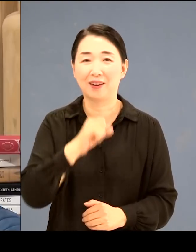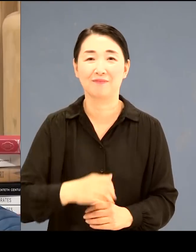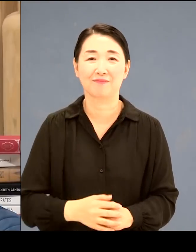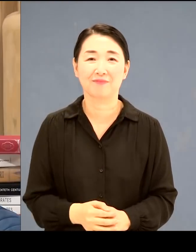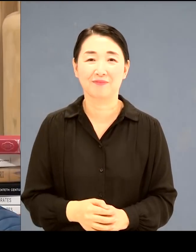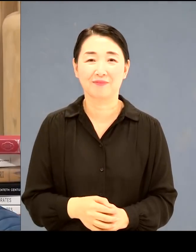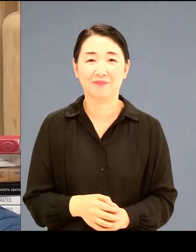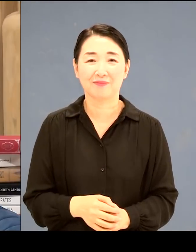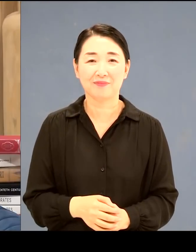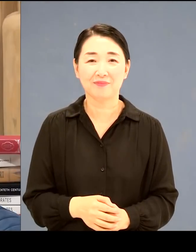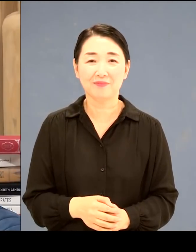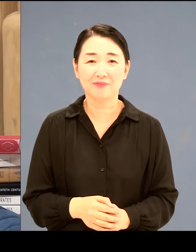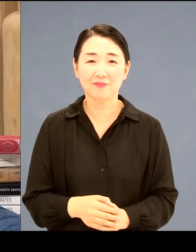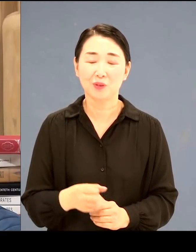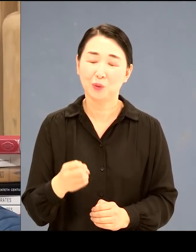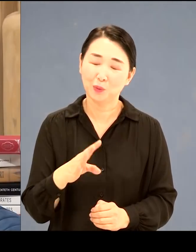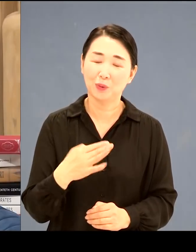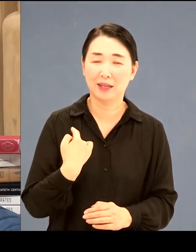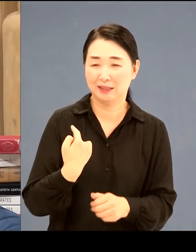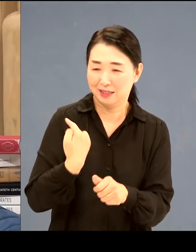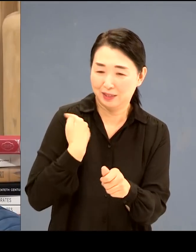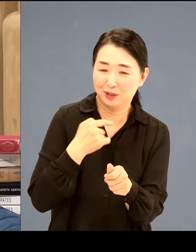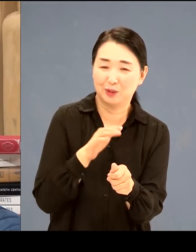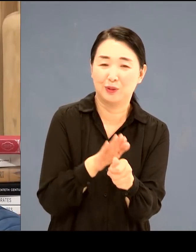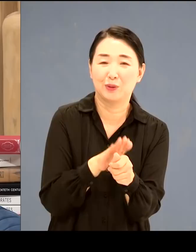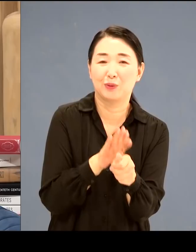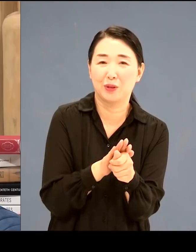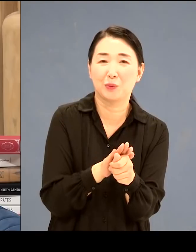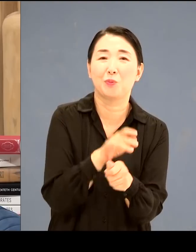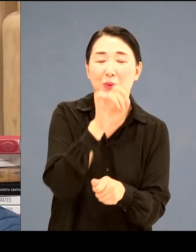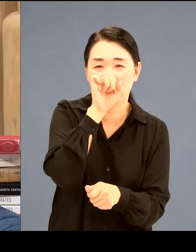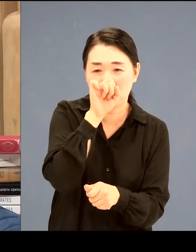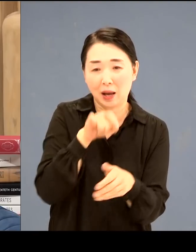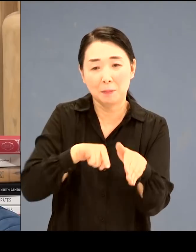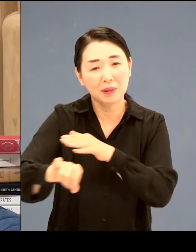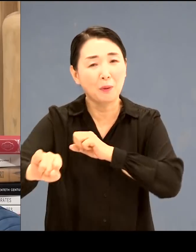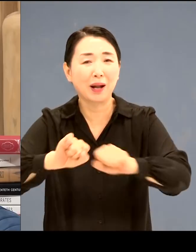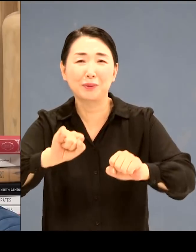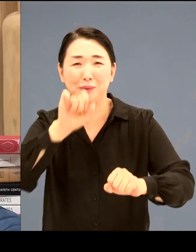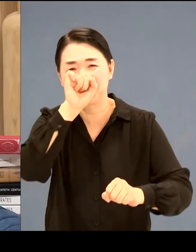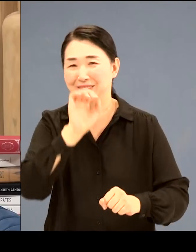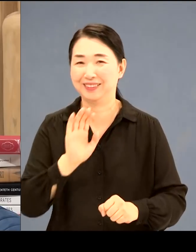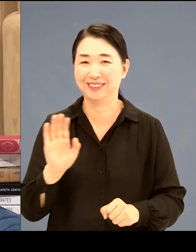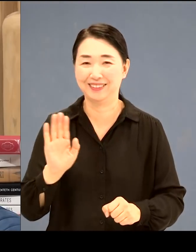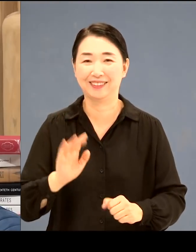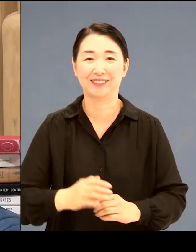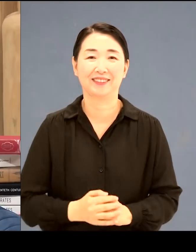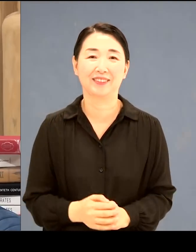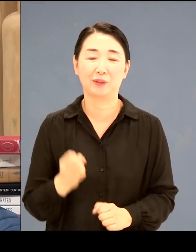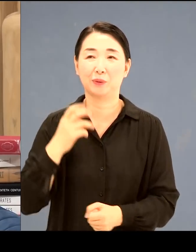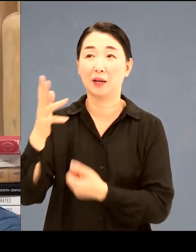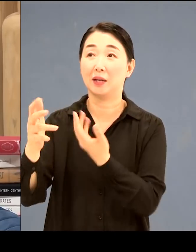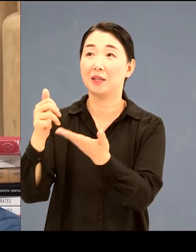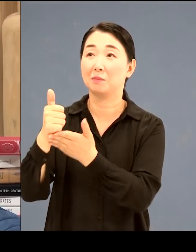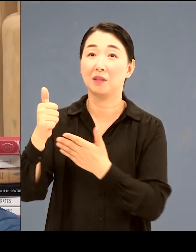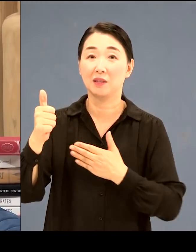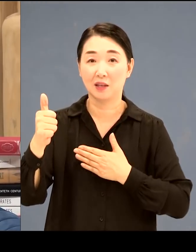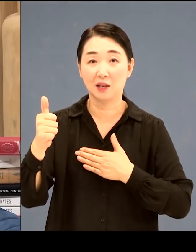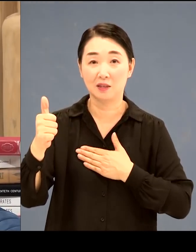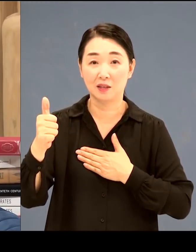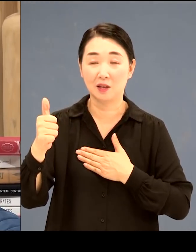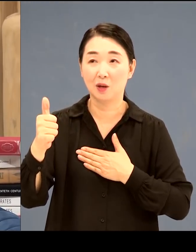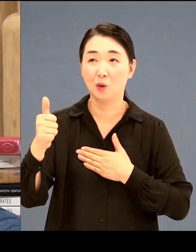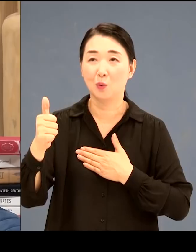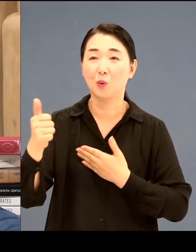네네. 그리고 항상 뒤에 있는 거를 좋아하고 나서는 걸 별로 안 좋아하는 스타일이어서 그리고 또 하나님이 저에게